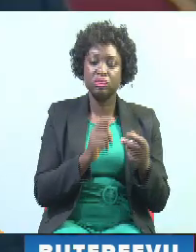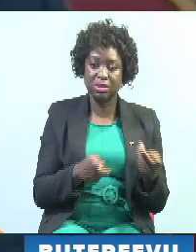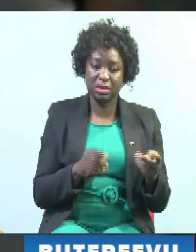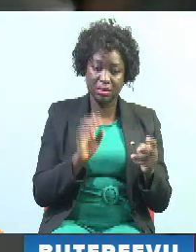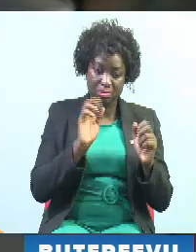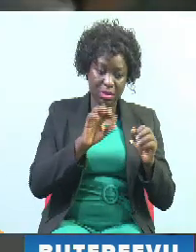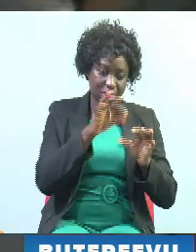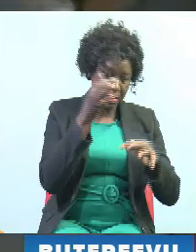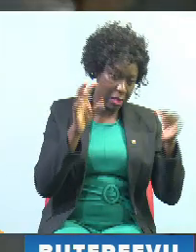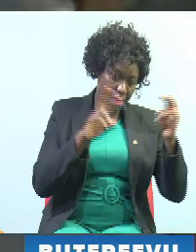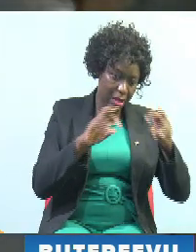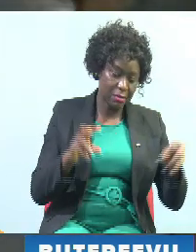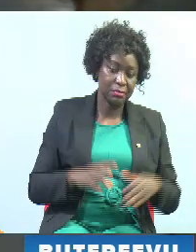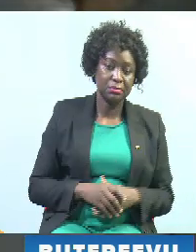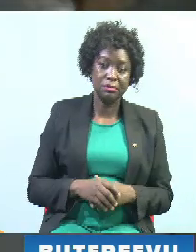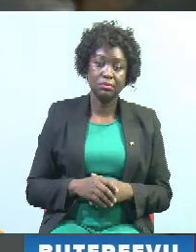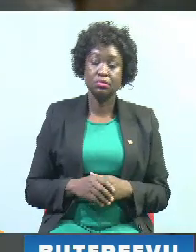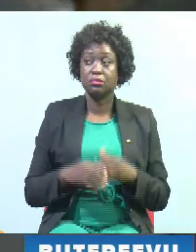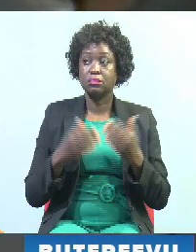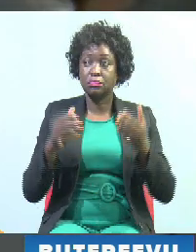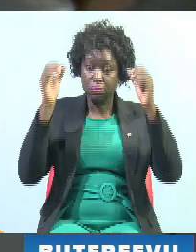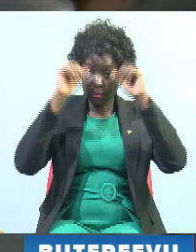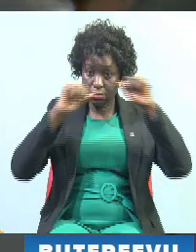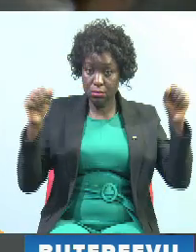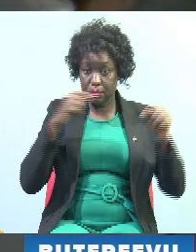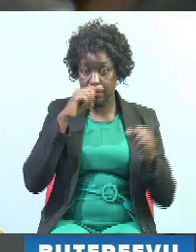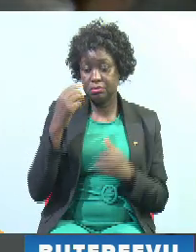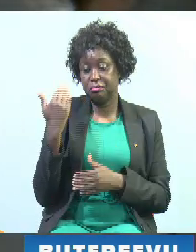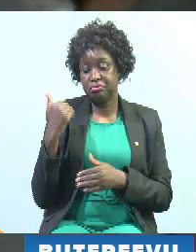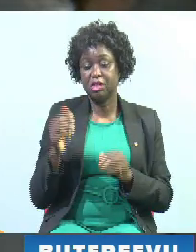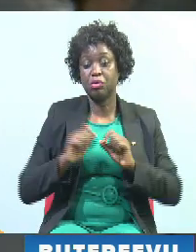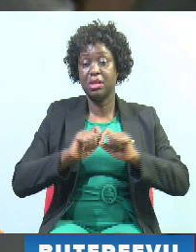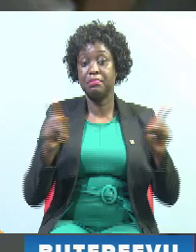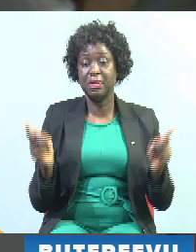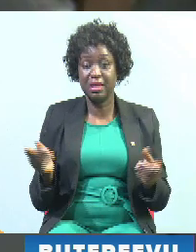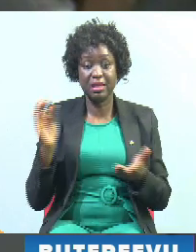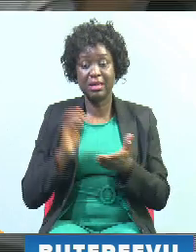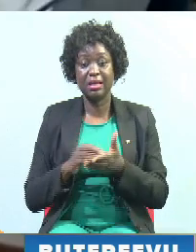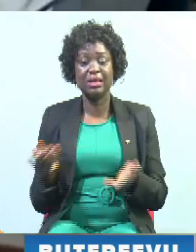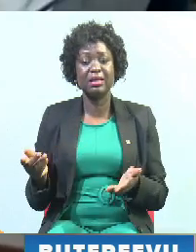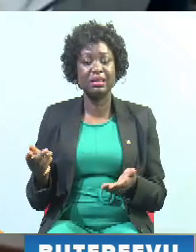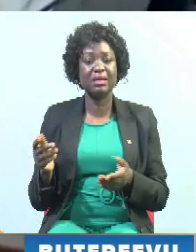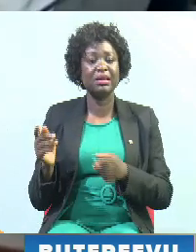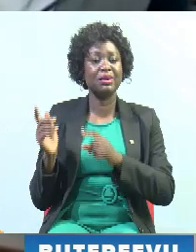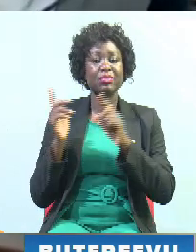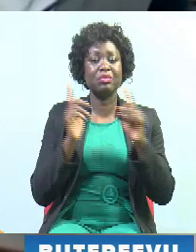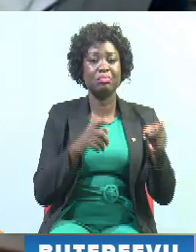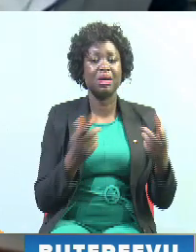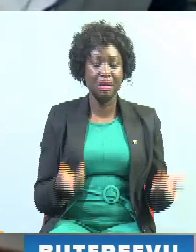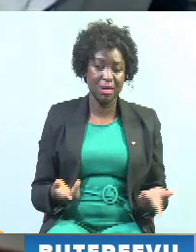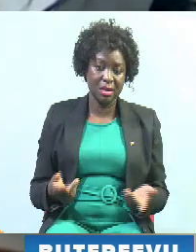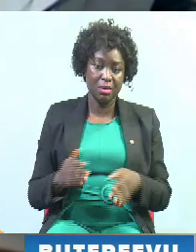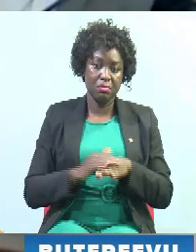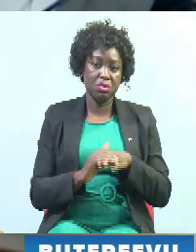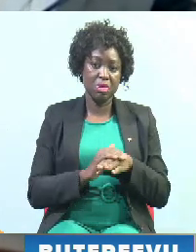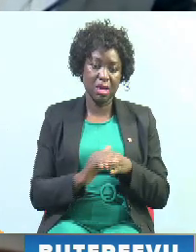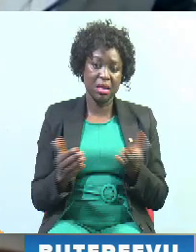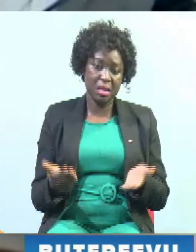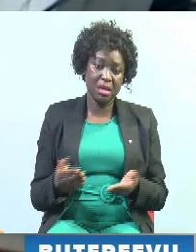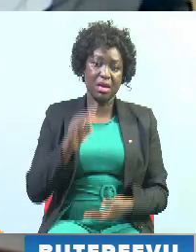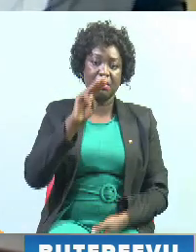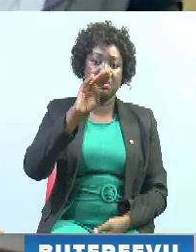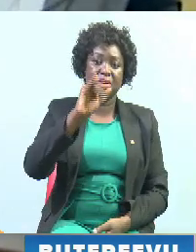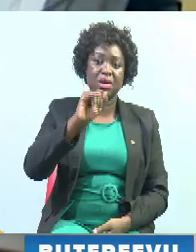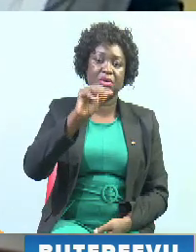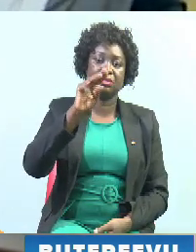Omukulembeze gwanga Yoweri Kaguta Museveni mu nsinkano gye yali mu ne bannamawulire gye buvuddeko yaddamu okwambalira Buganda n'enkola yaayo ey'ettaka lya Mmayiro n'ategeeza nga